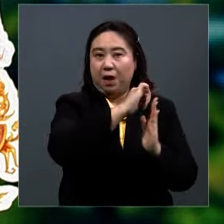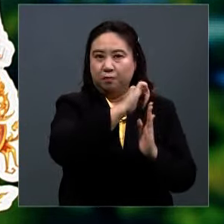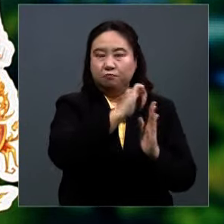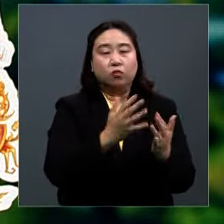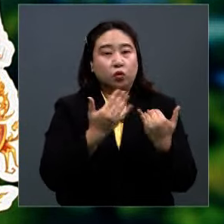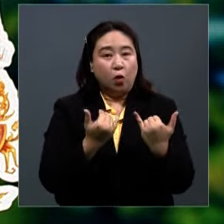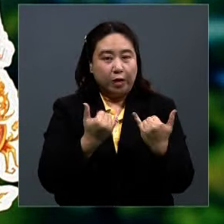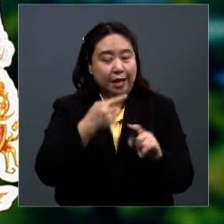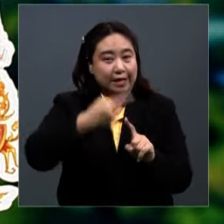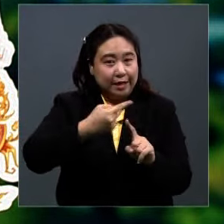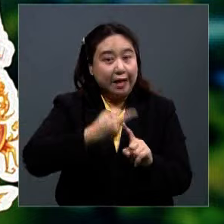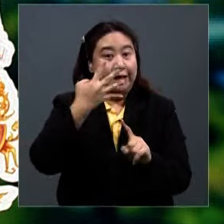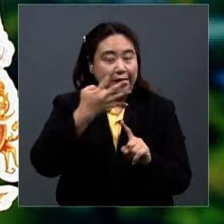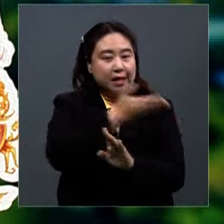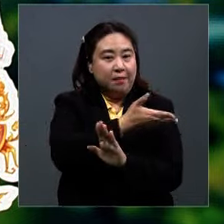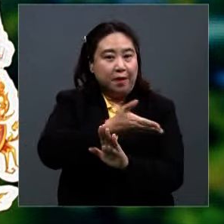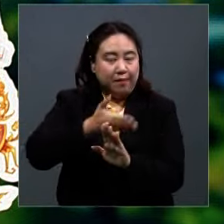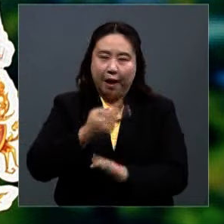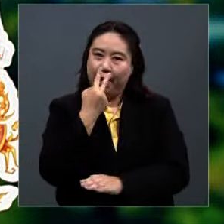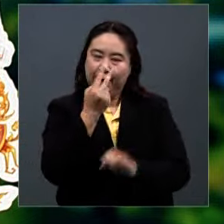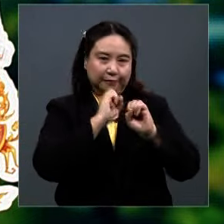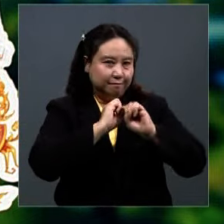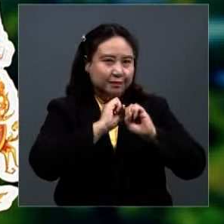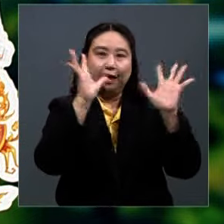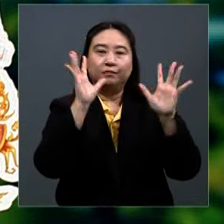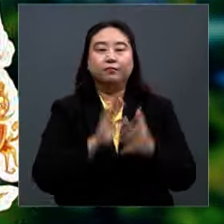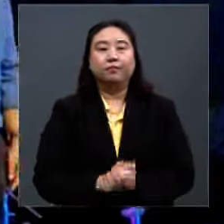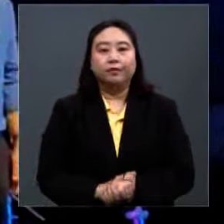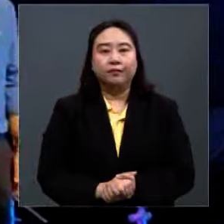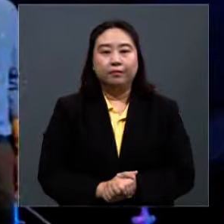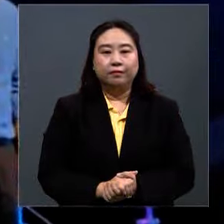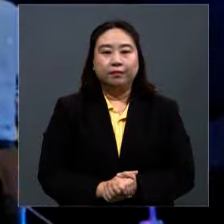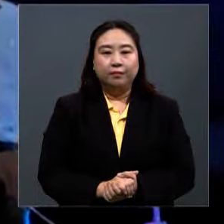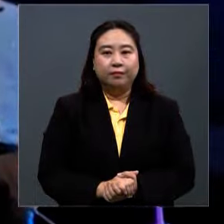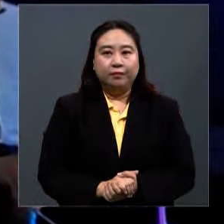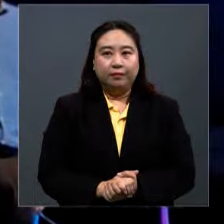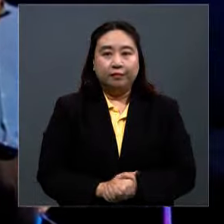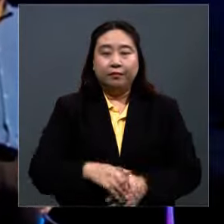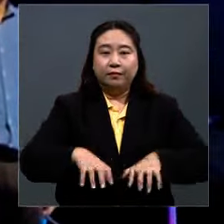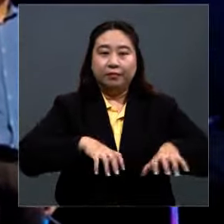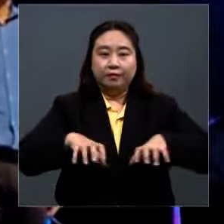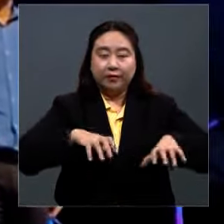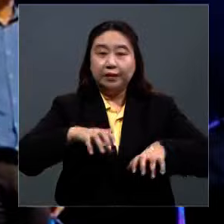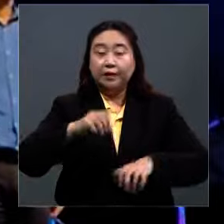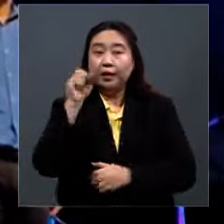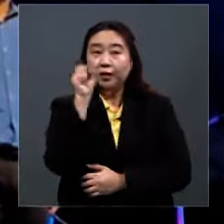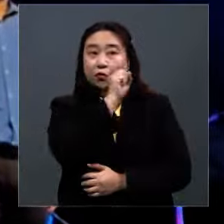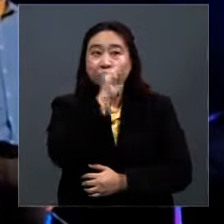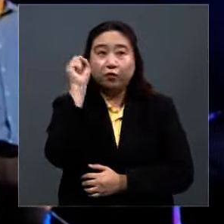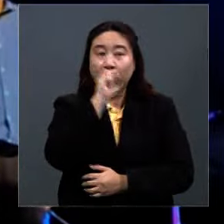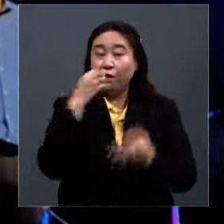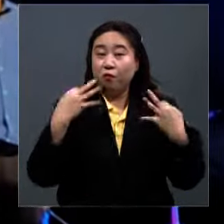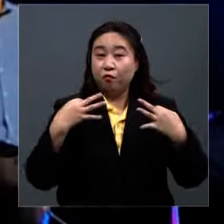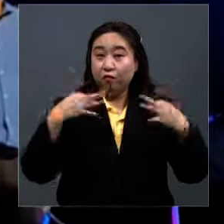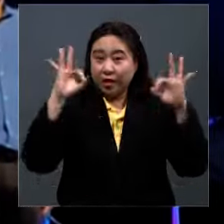ทำให้ตลอดเวลา4 เดือนที่ผ่านมาก็เห็นผลได้อย่างชัดเจนค่ะสำหรับงานฟรีคอนเสิร์ตขอบคุณเจ้าหน้าที่จัดขึ้นที่ล